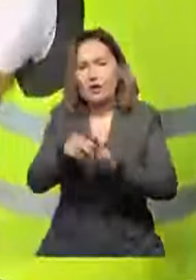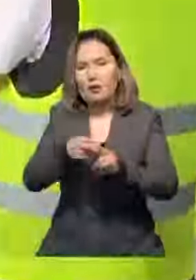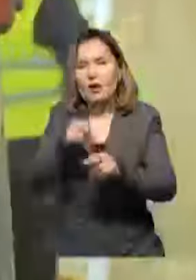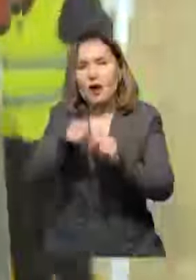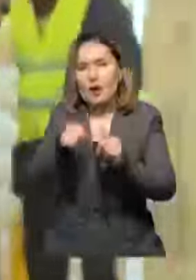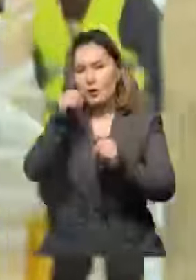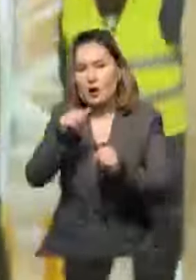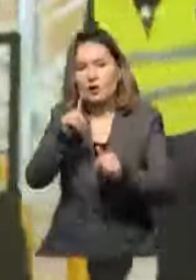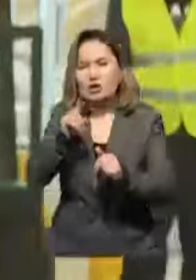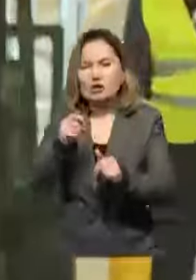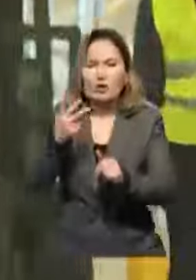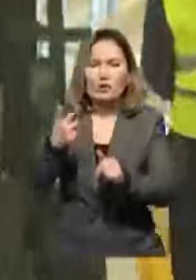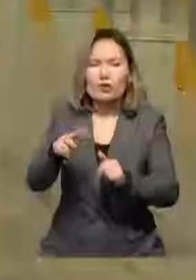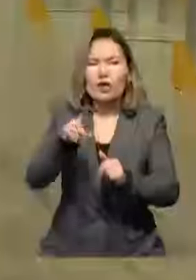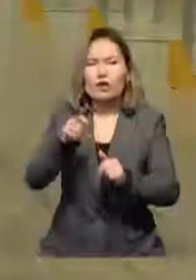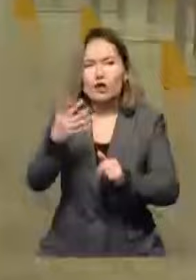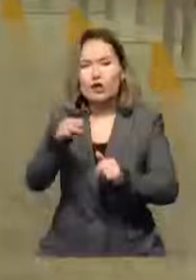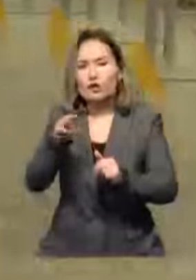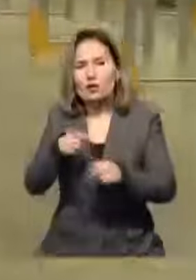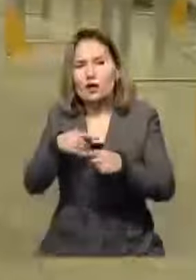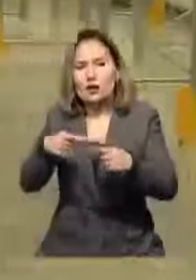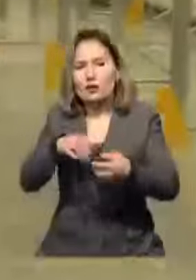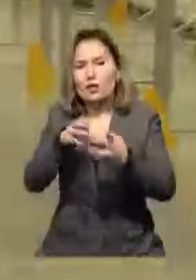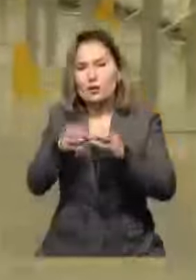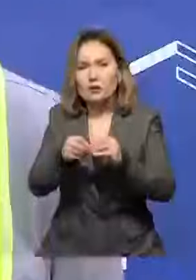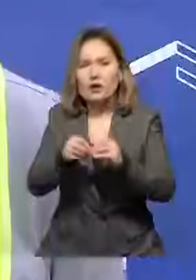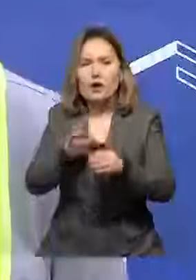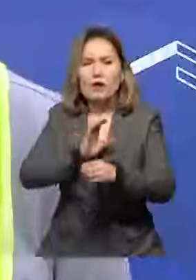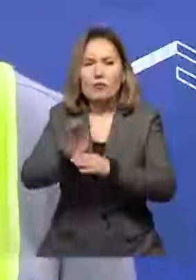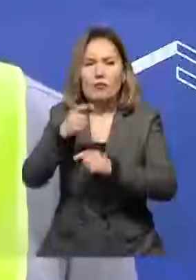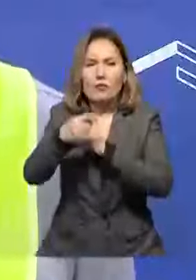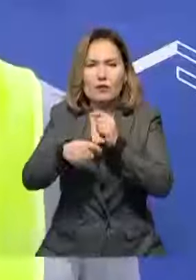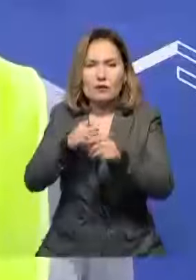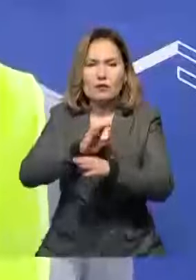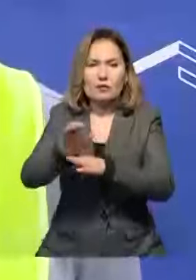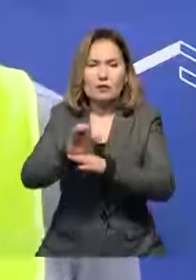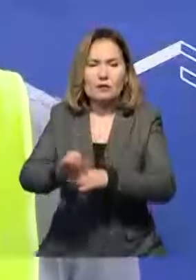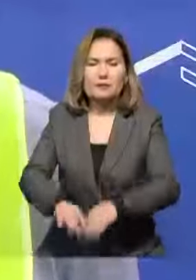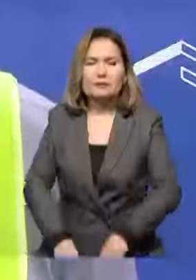айына 130-150 тонна полипропилен тұтынады. С момента